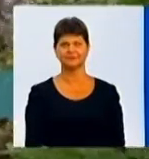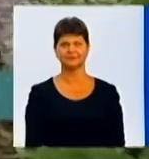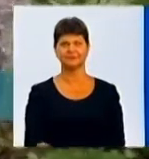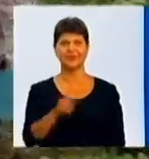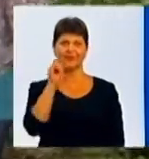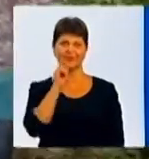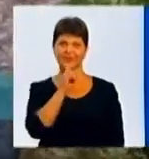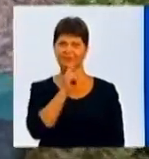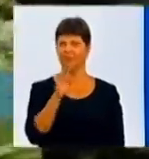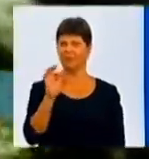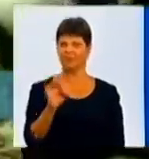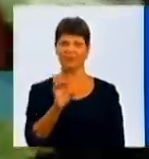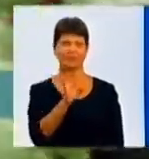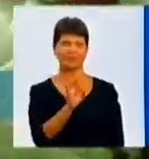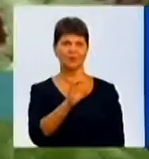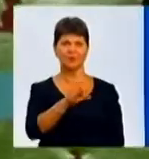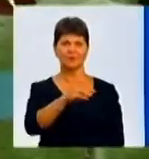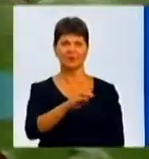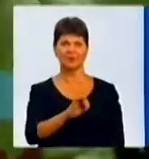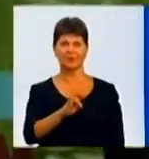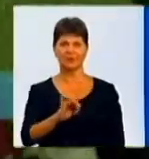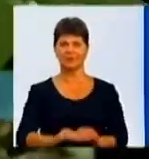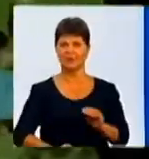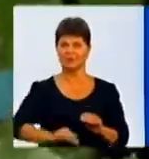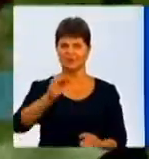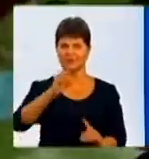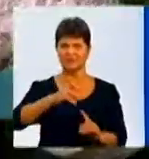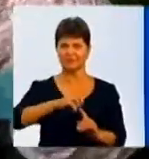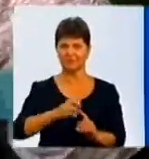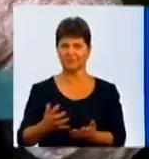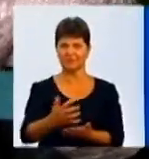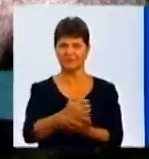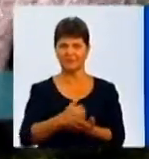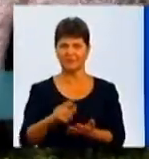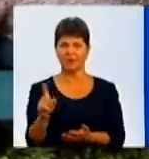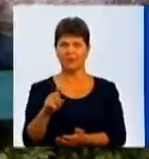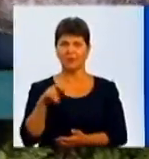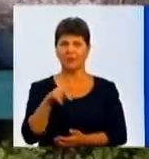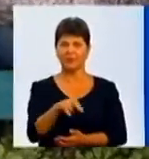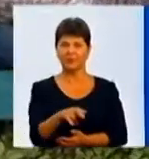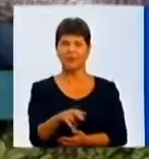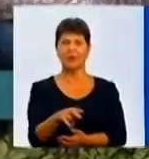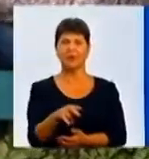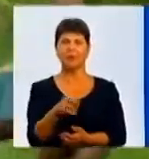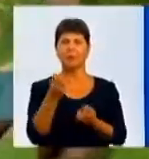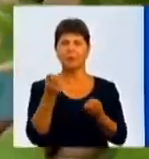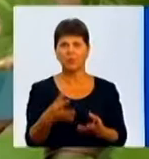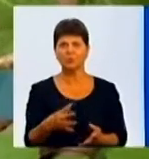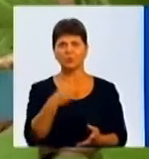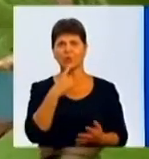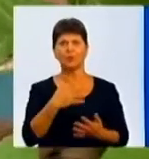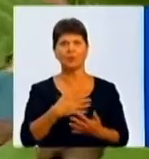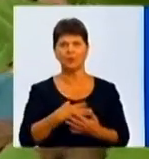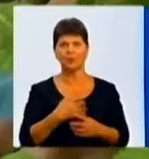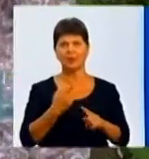Вінничанка Оксана Остапенко гриби збирає з дитинства. Каже, аби піти на тихе полювання, бути любителем недостатньо. В цій справі головне –